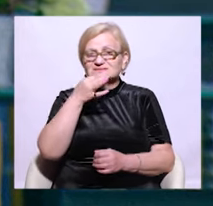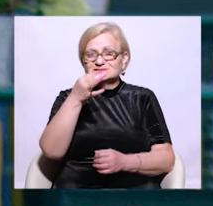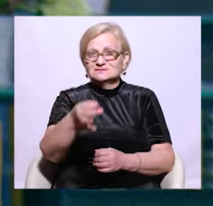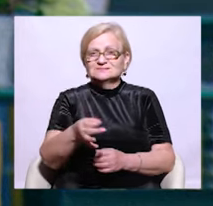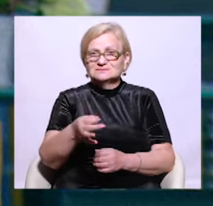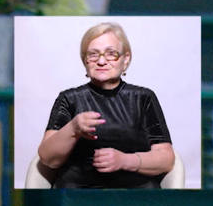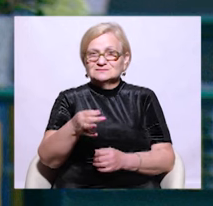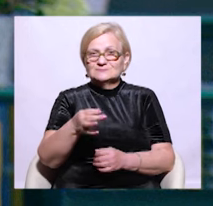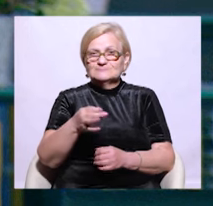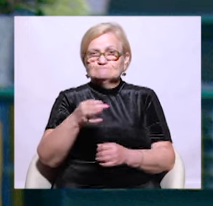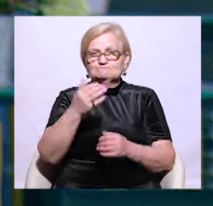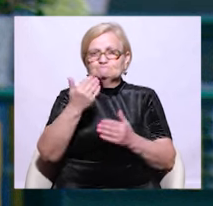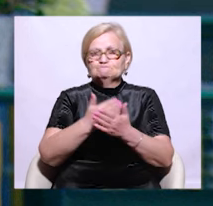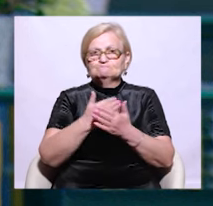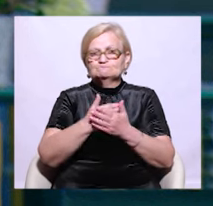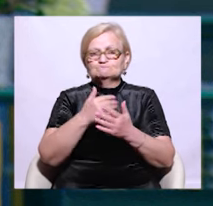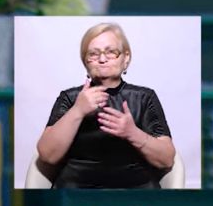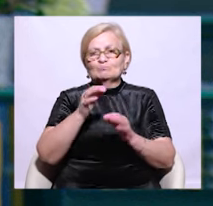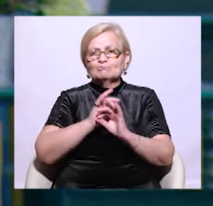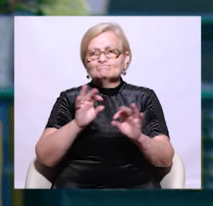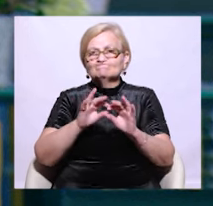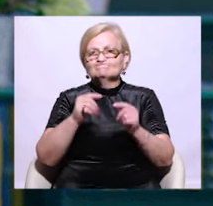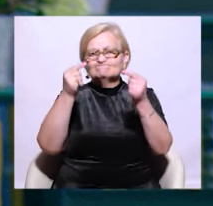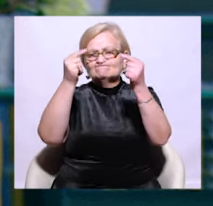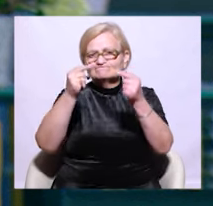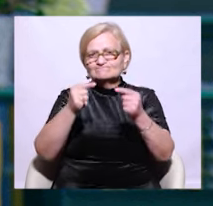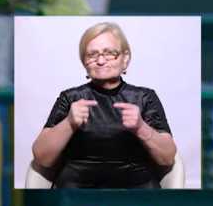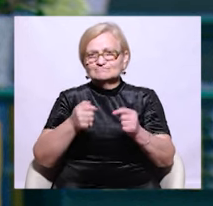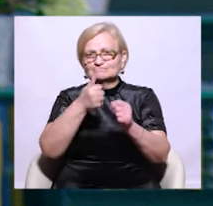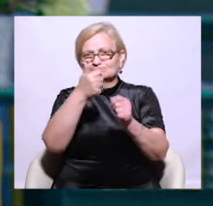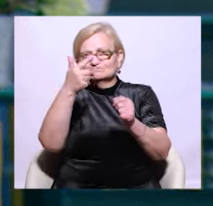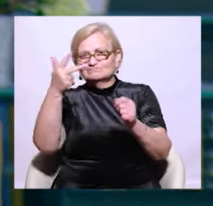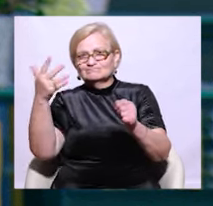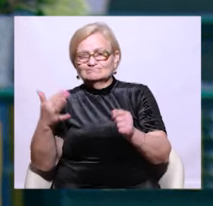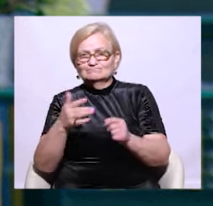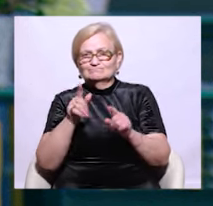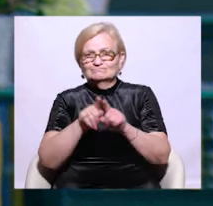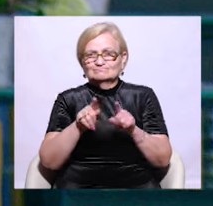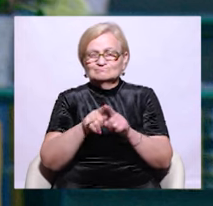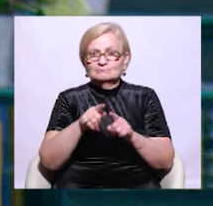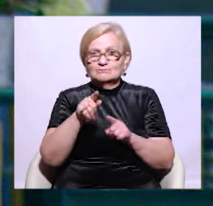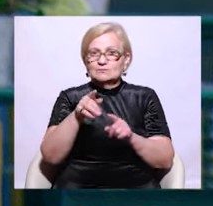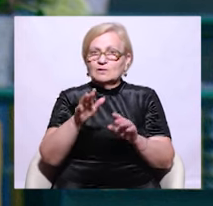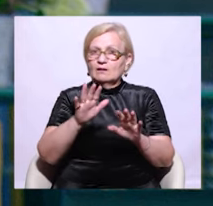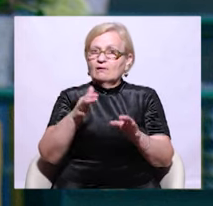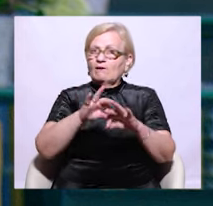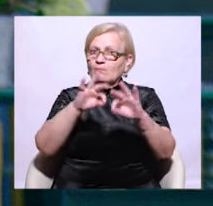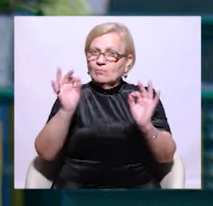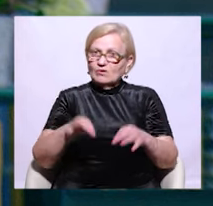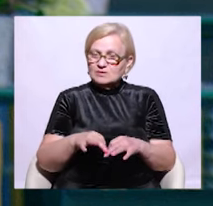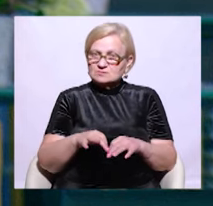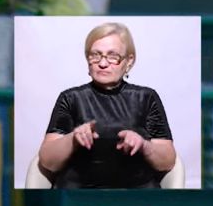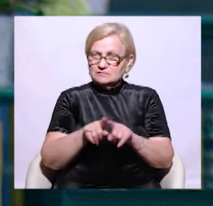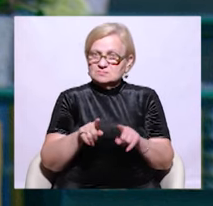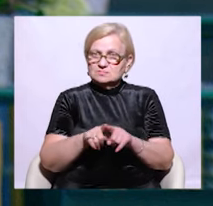სათქმელის ჩამოყალიბების, გააზრების თვალსაზრისით, ისე ამ სათქმელის გამოხატვის